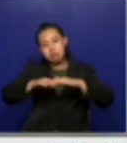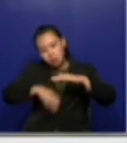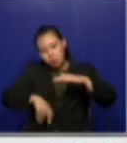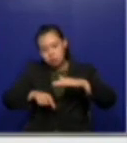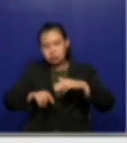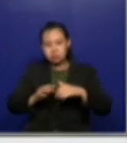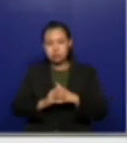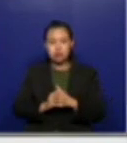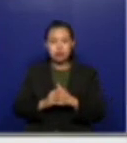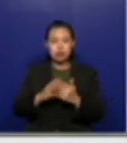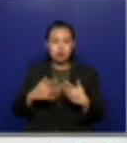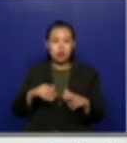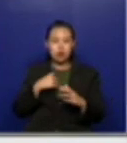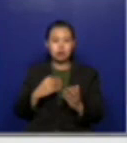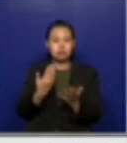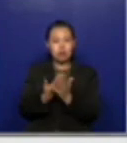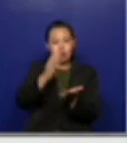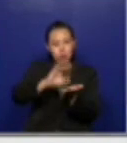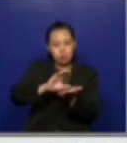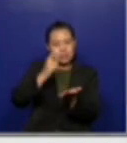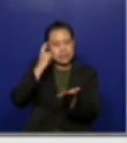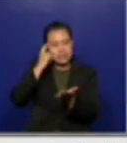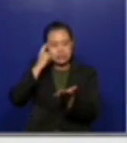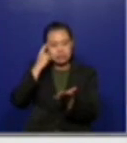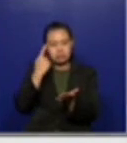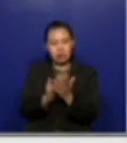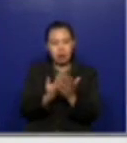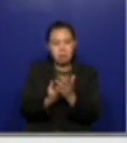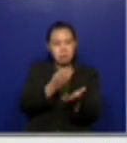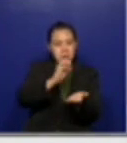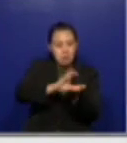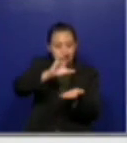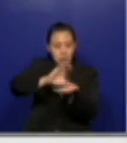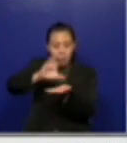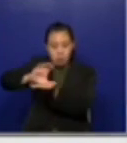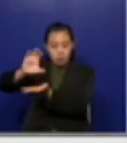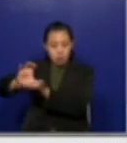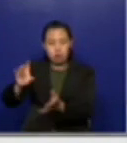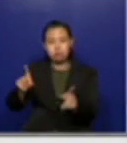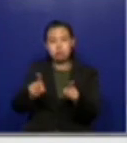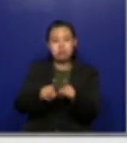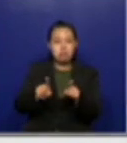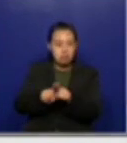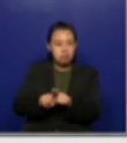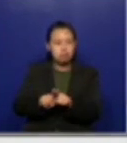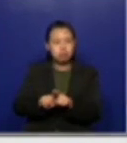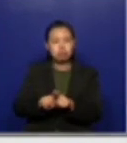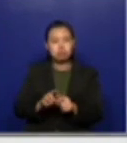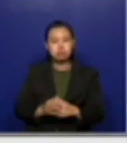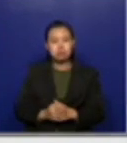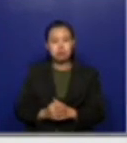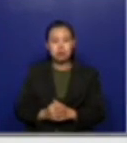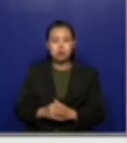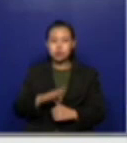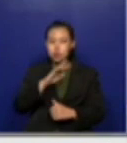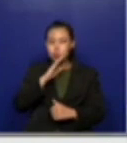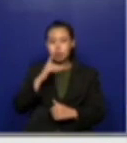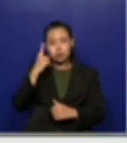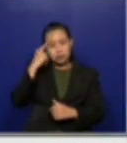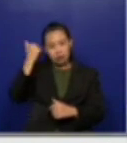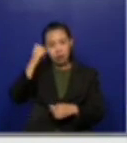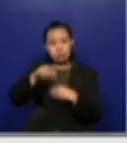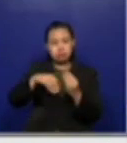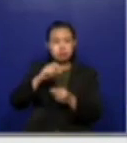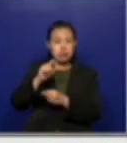ขาดดุลทุกปีเช่นเดียวกันผมอภิปรายอยู่เสมอครับว่าถ้าท่านนายกรัฐมนตรีเนี่ยเก่งจริงด้านเศรษฐกิจเนี่ยนะท่านบริหารตั้